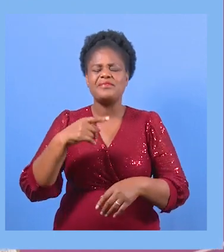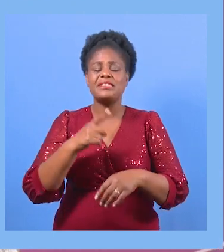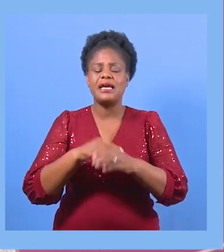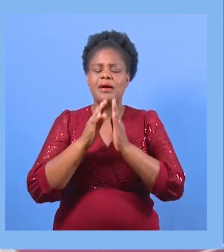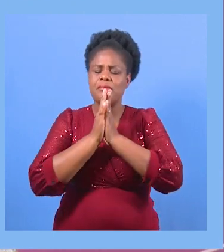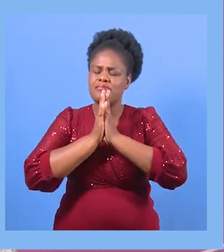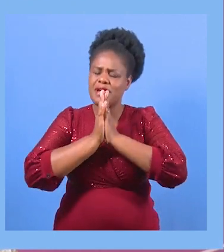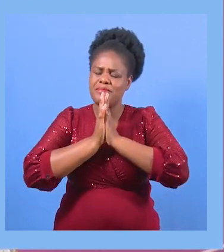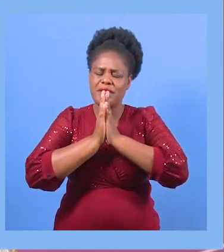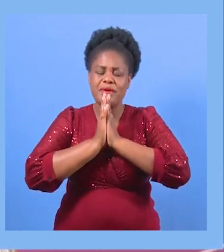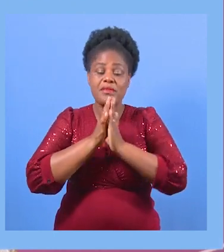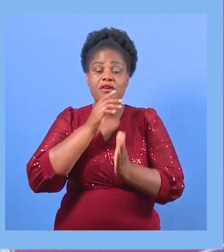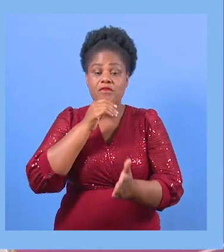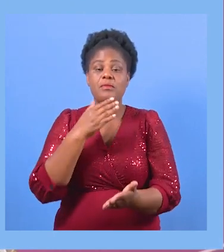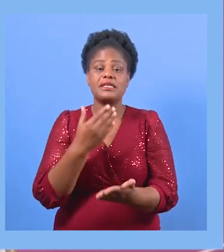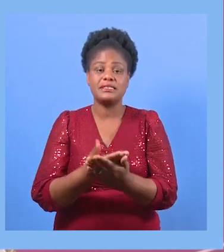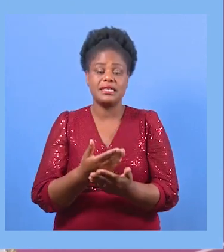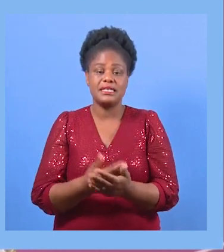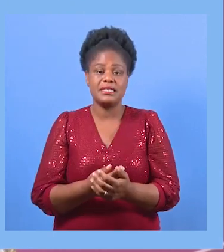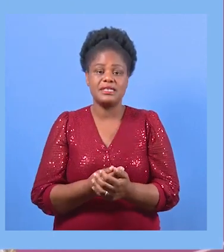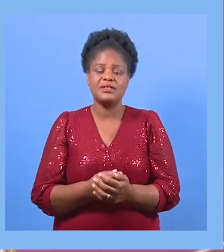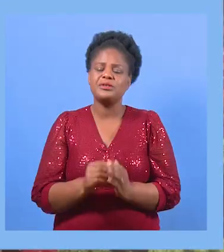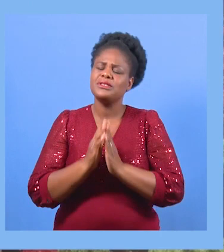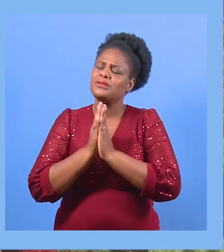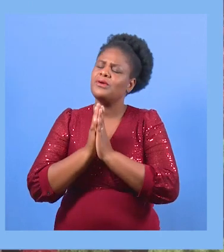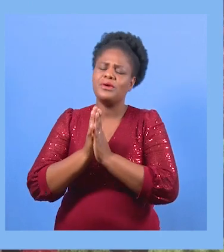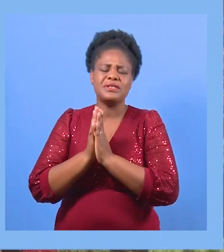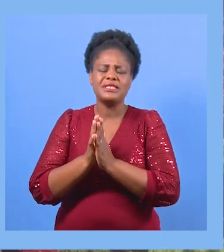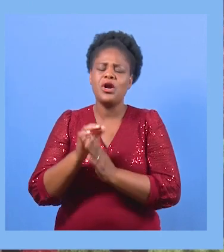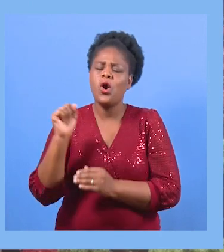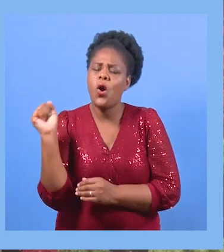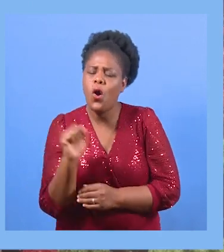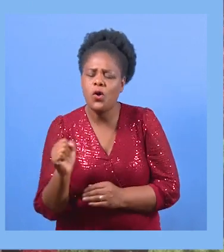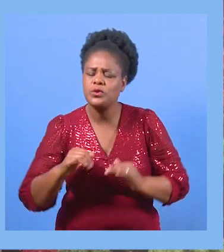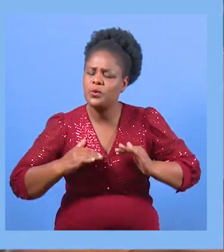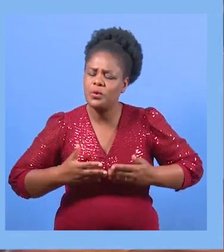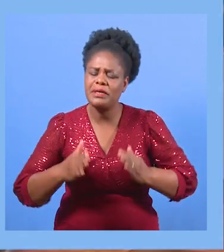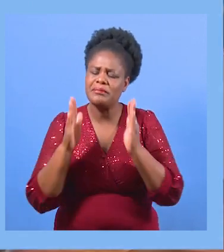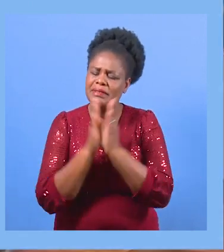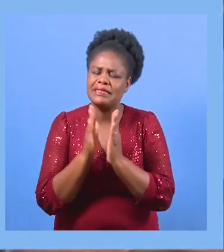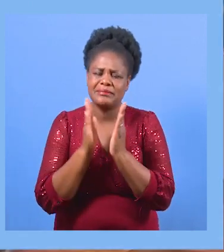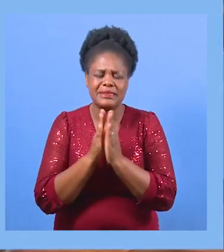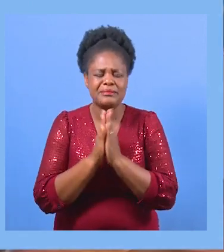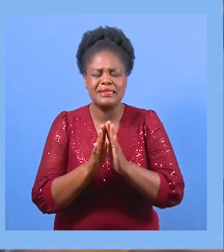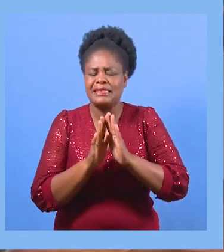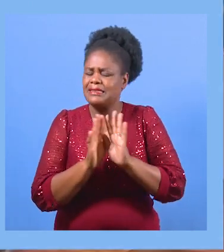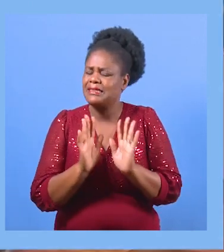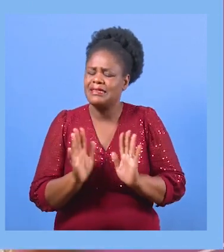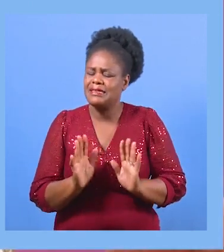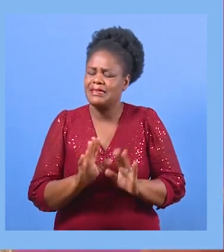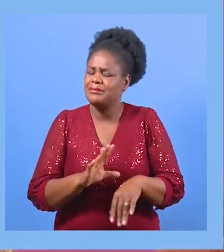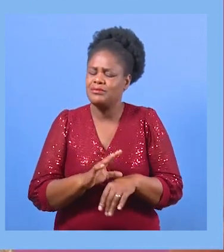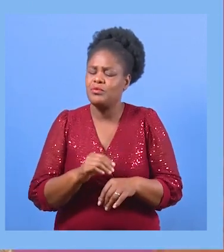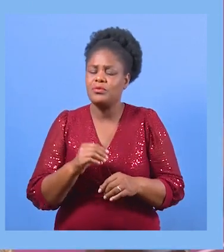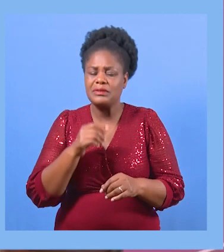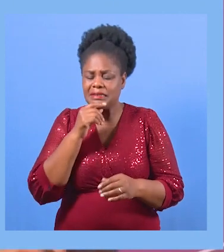1 kuti machembere siyai mwana wangu, ndokumbira siyai, chokwadi handidi, nokuti handingazvikundi zvekuti